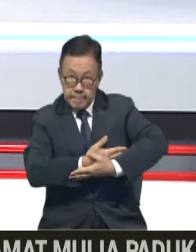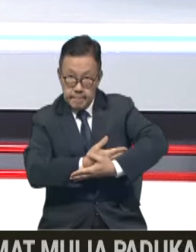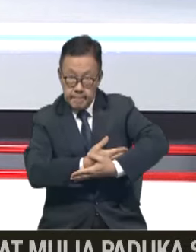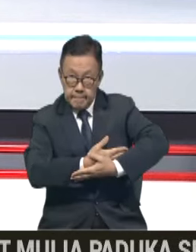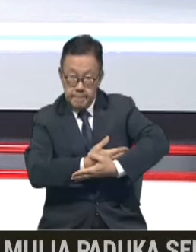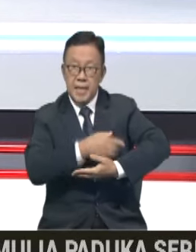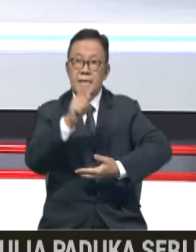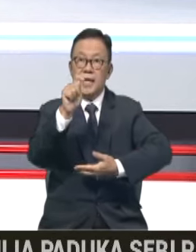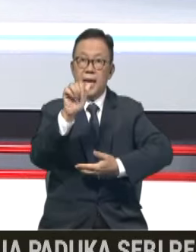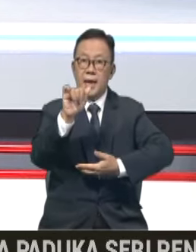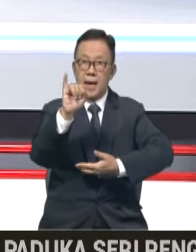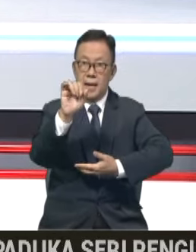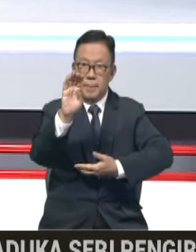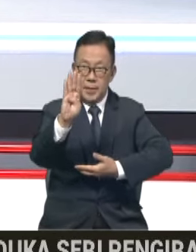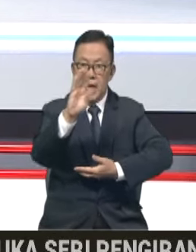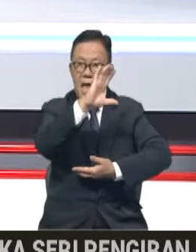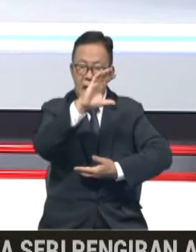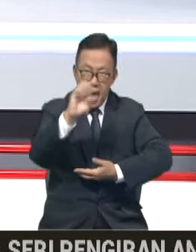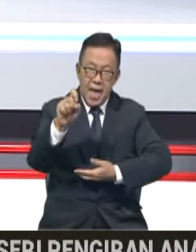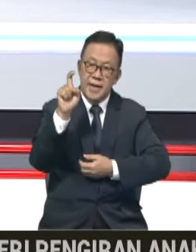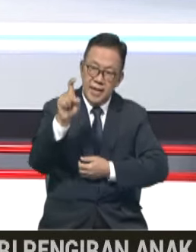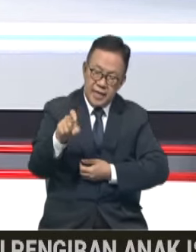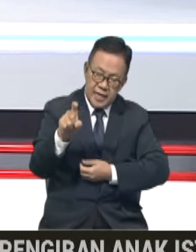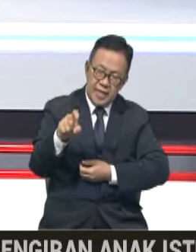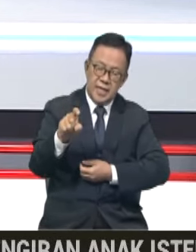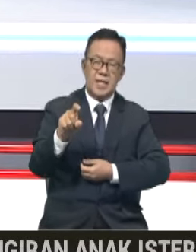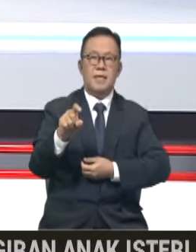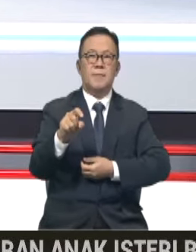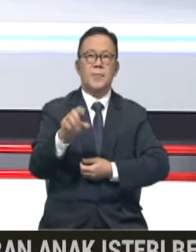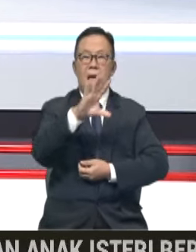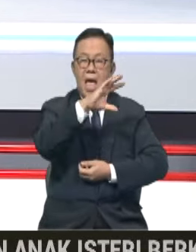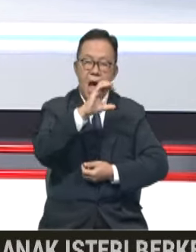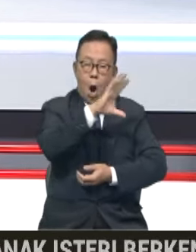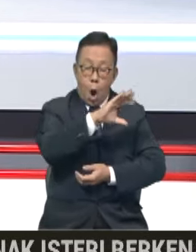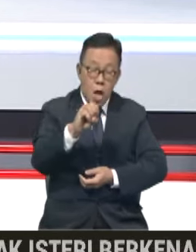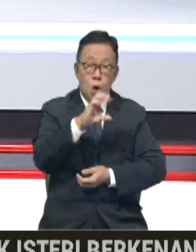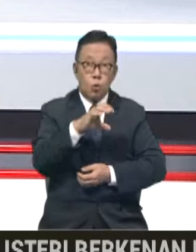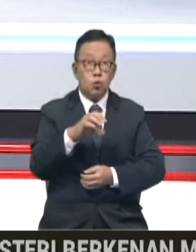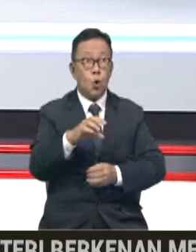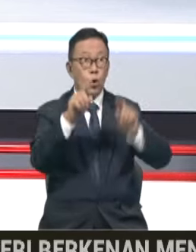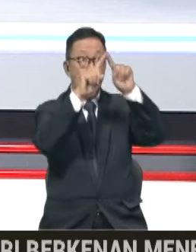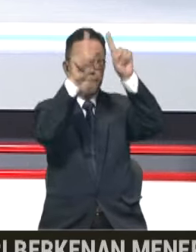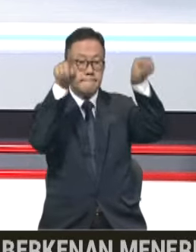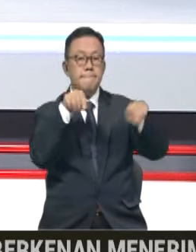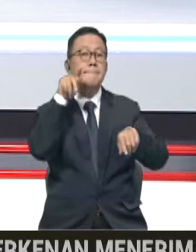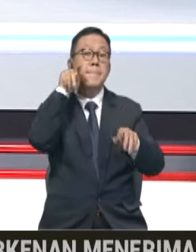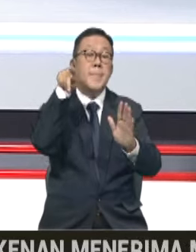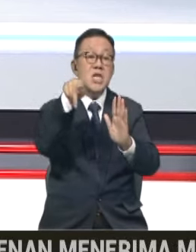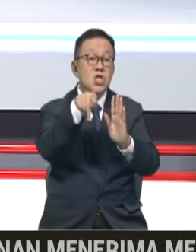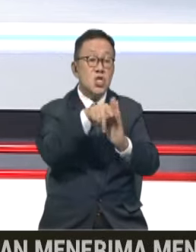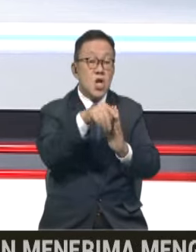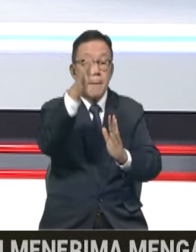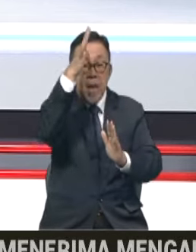Islam Brunei Taib dan keperluan anak damit dan ibu serta potret kenangan ibu bapa dan anak damit